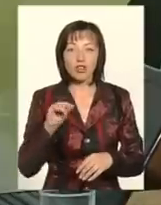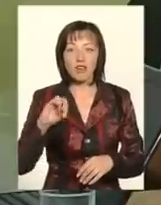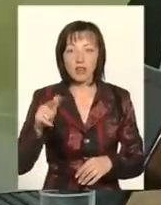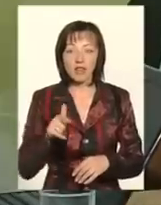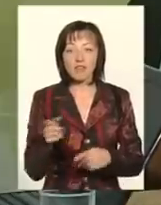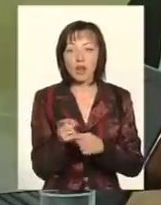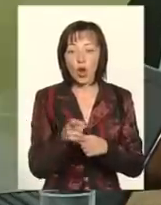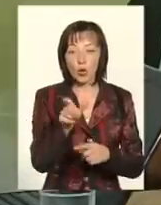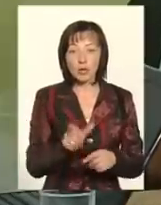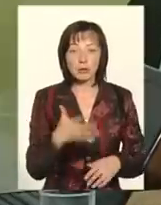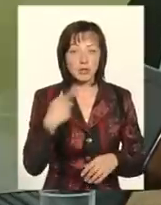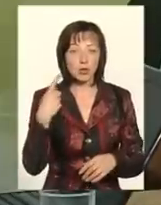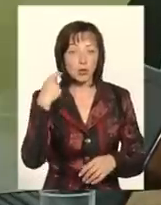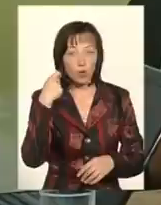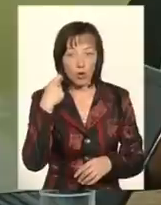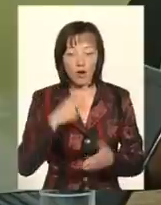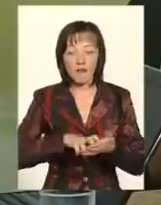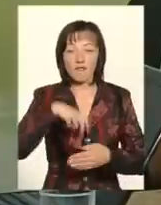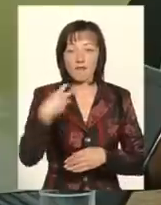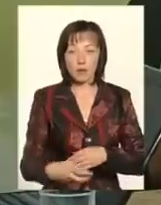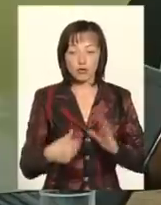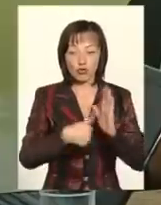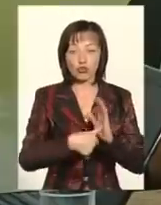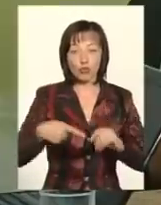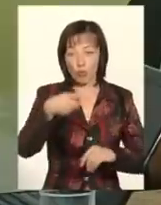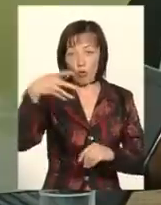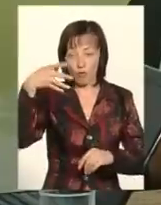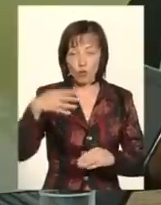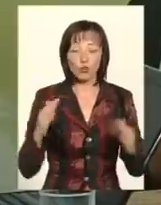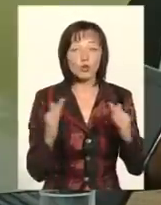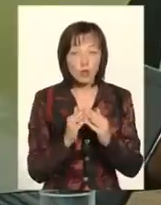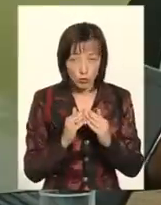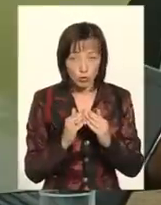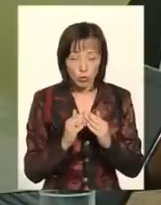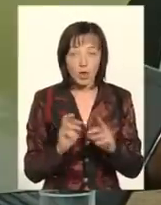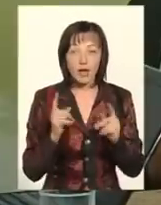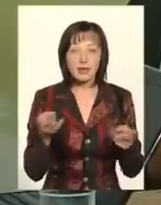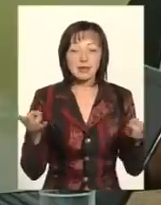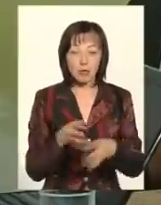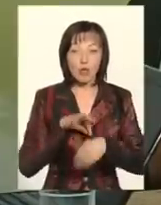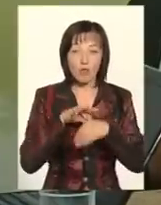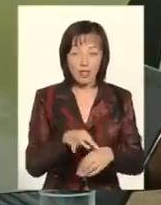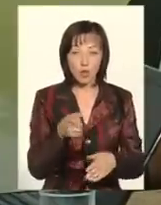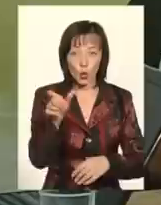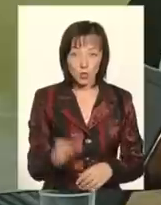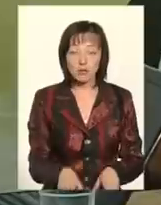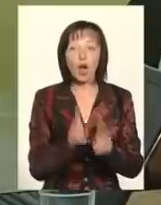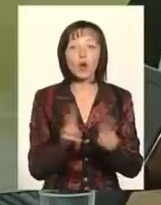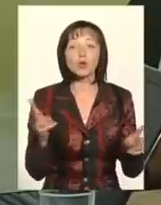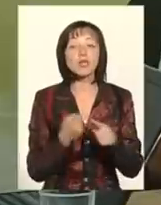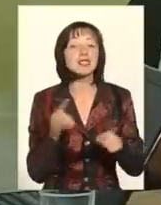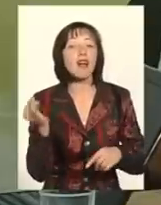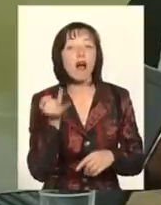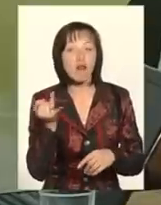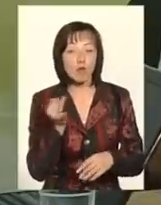людина 51річного віку випригнула з шостого поверху будинку то естьсть як це треба було довести людину і хто Цікаво